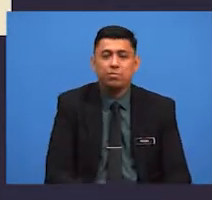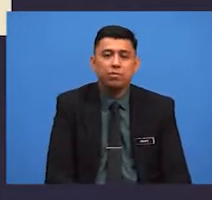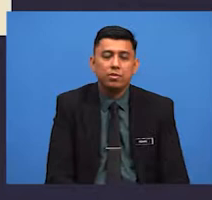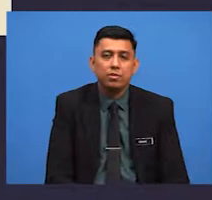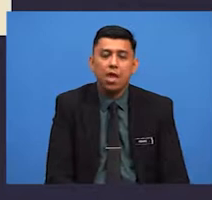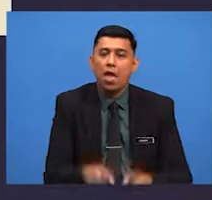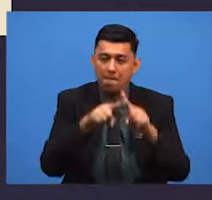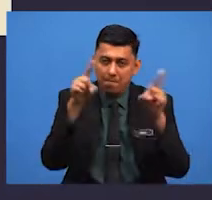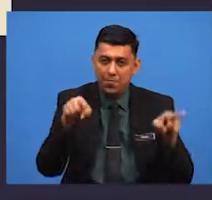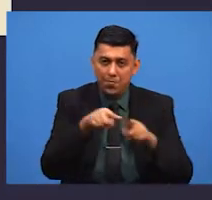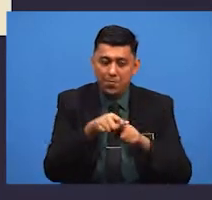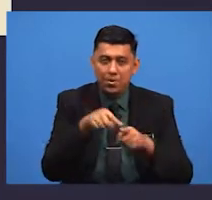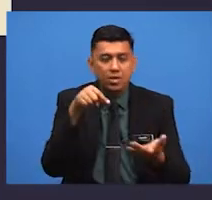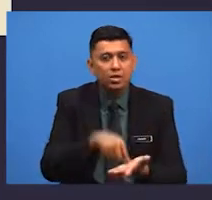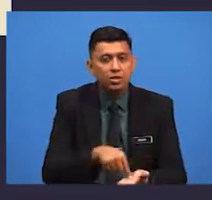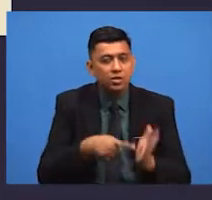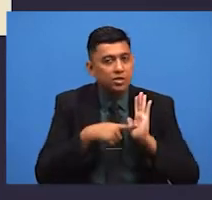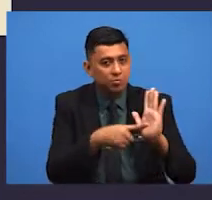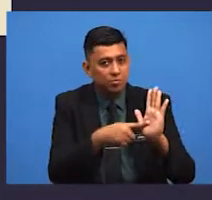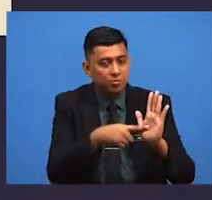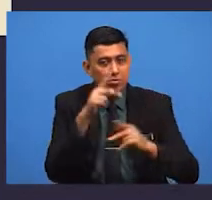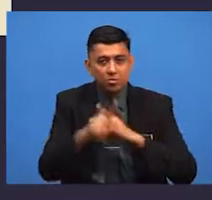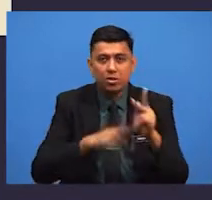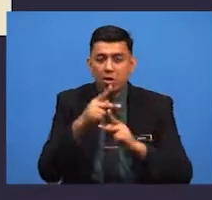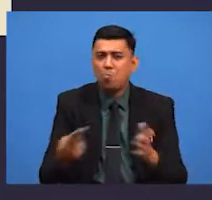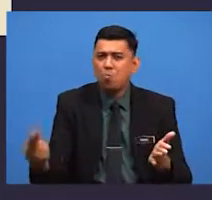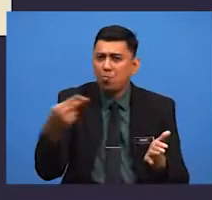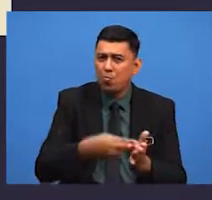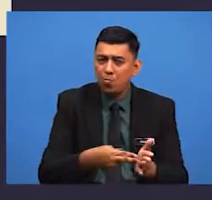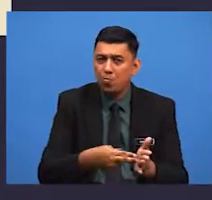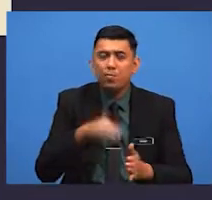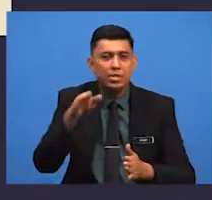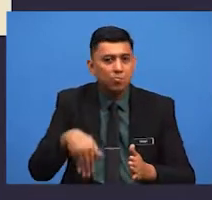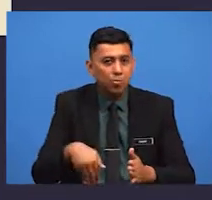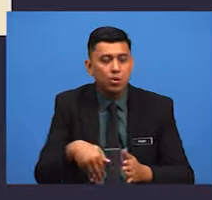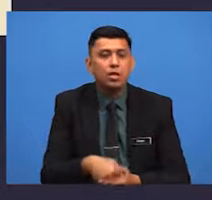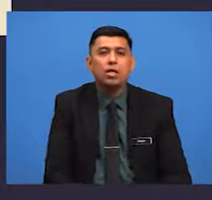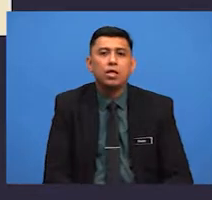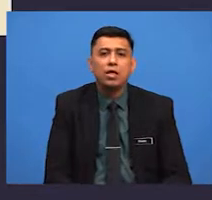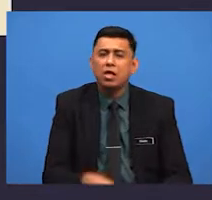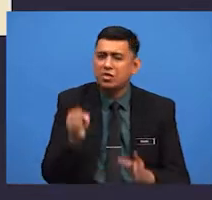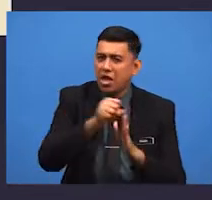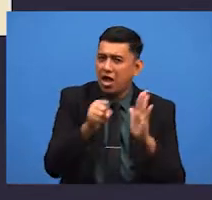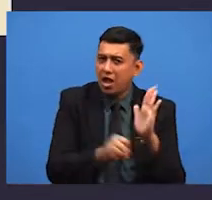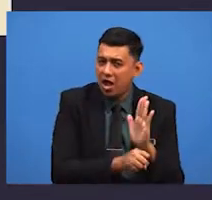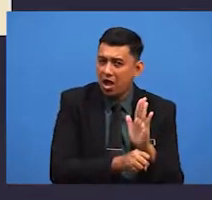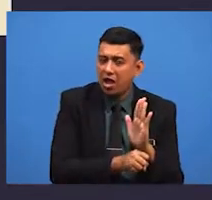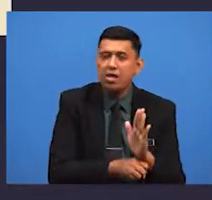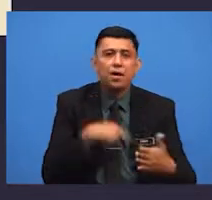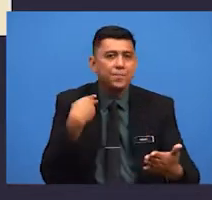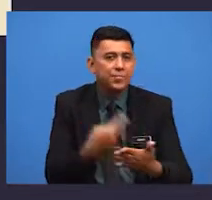dipaparkan. Petak ini menunjukkan proses yang berulang bermula dari simbol